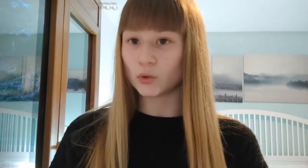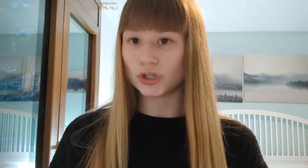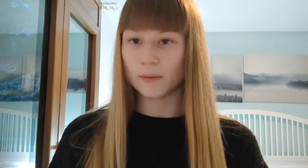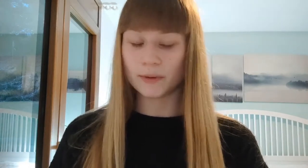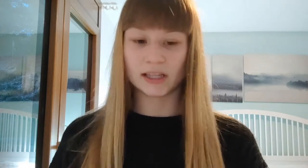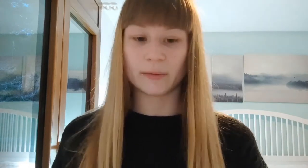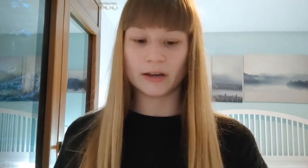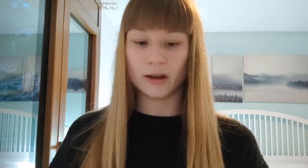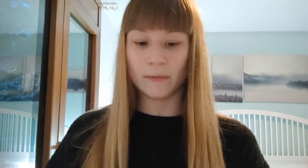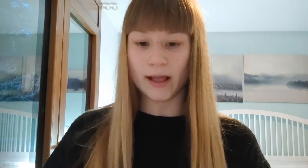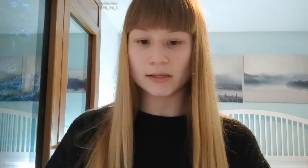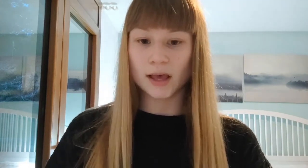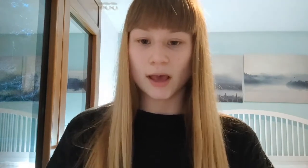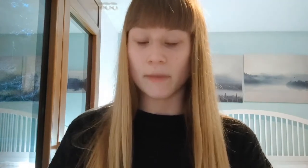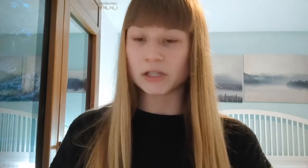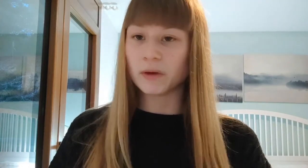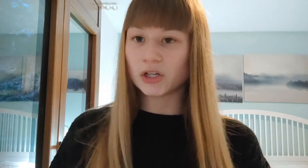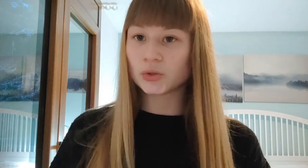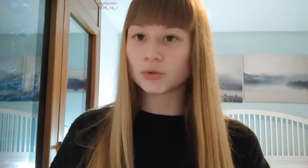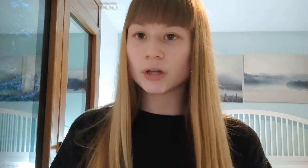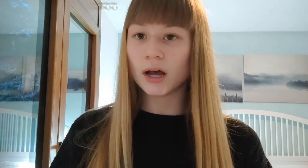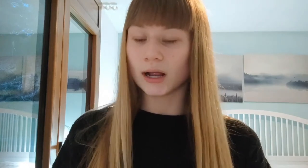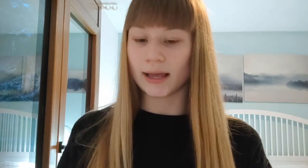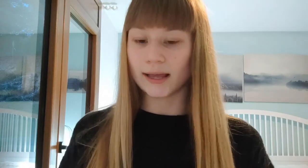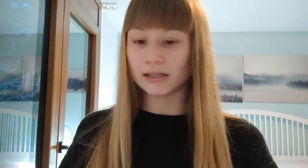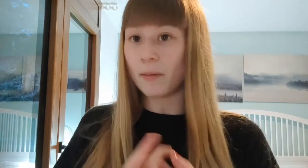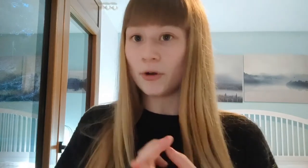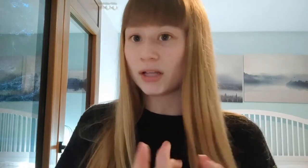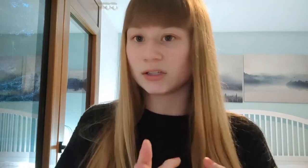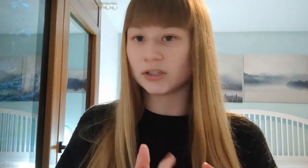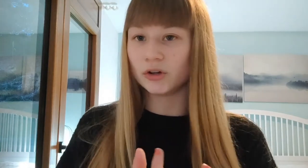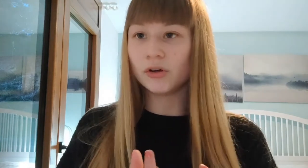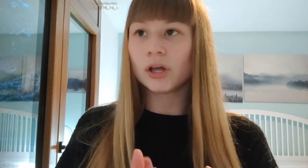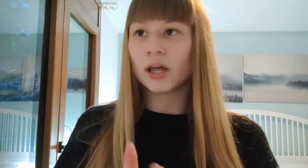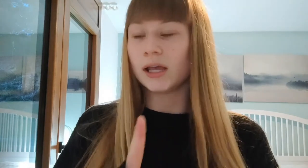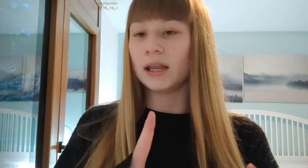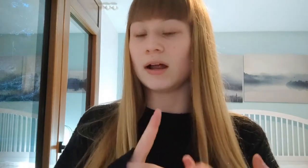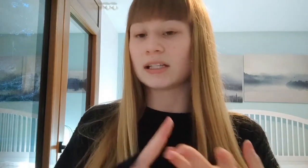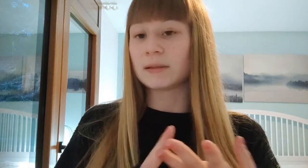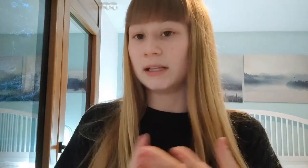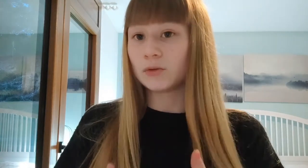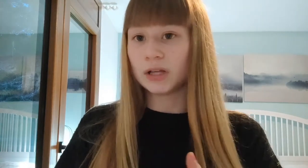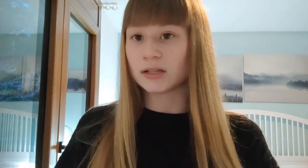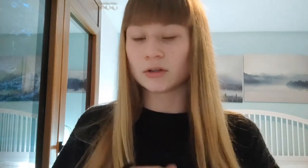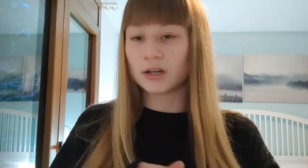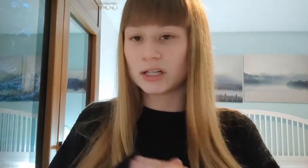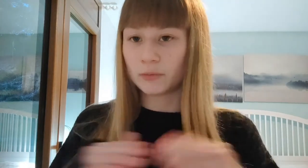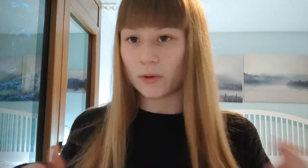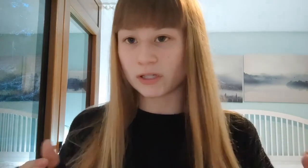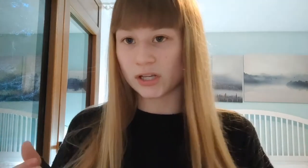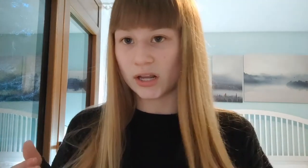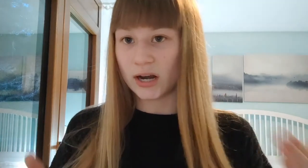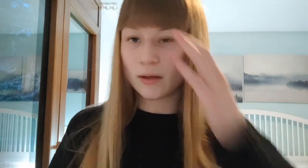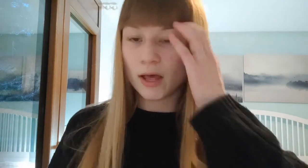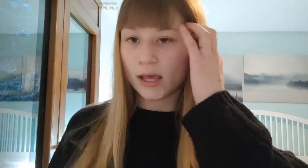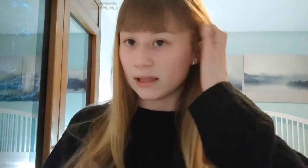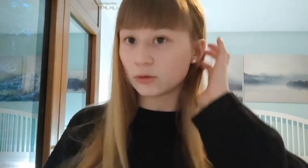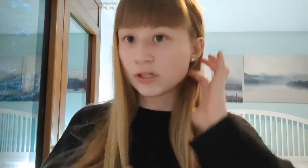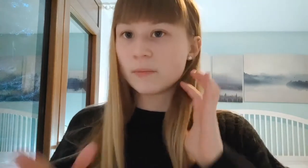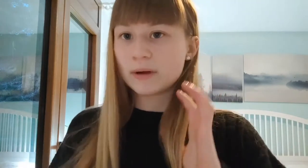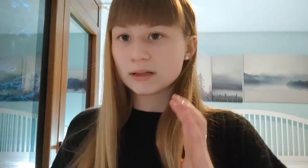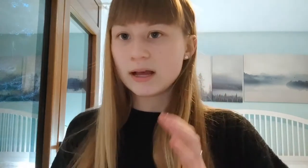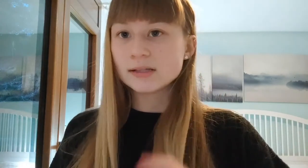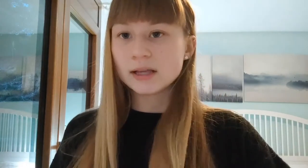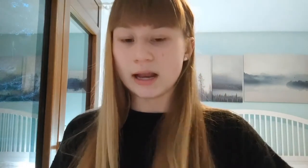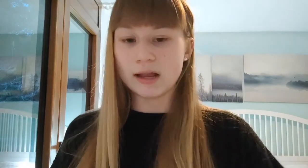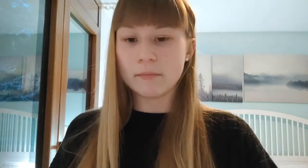de la tecnologia presentaven nivells més baixos en què és la memòria d'atenció i les habilitats socials. Totes les proves en general i de